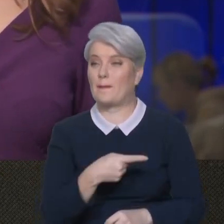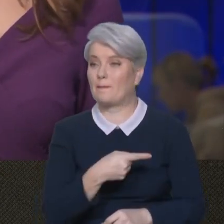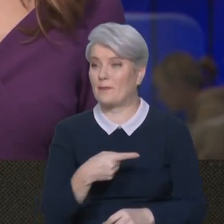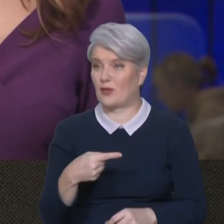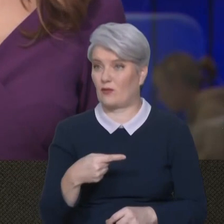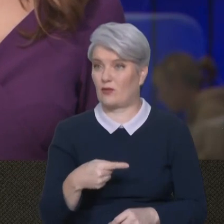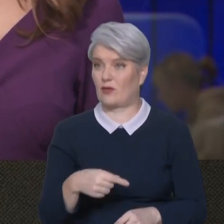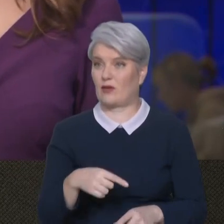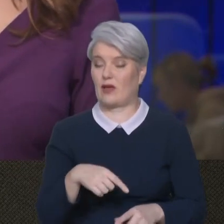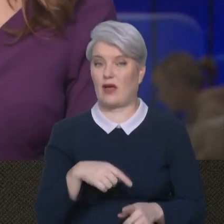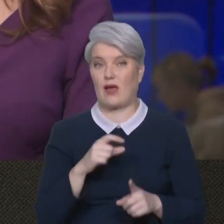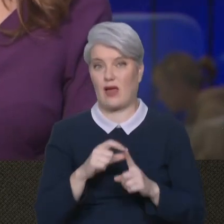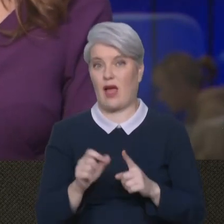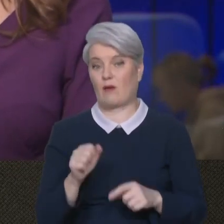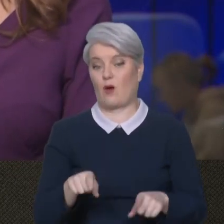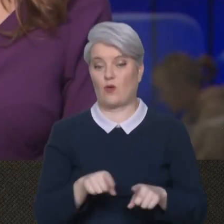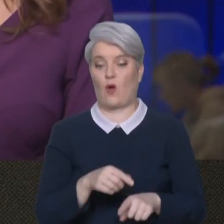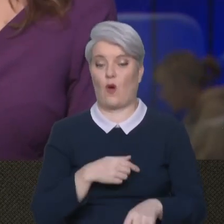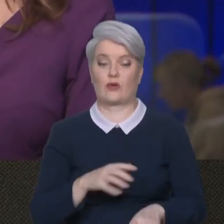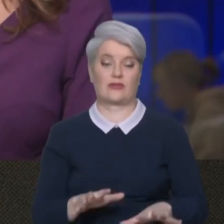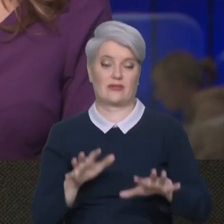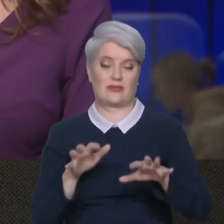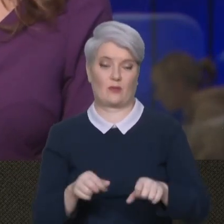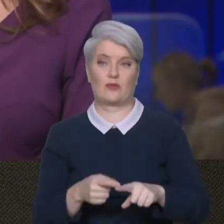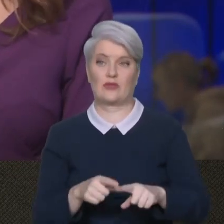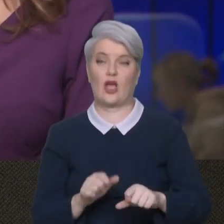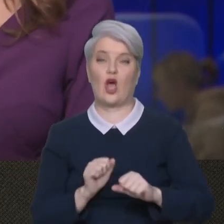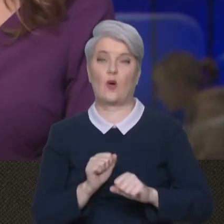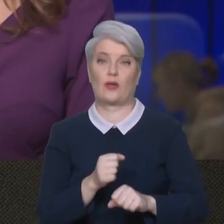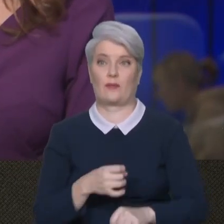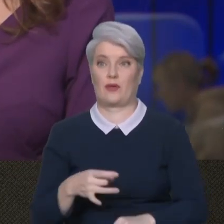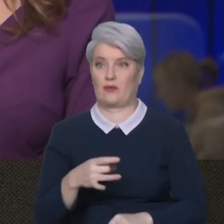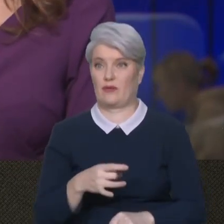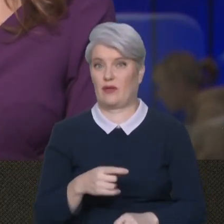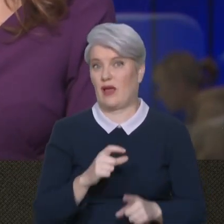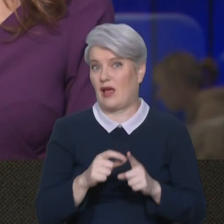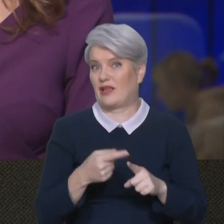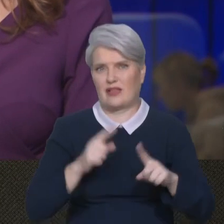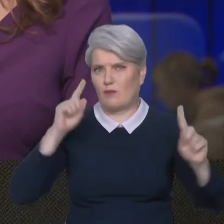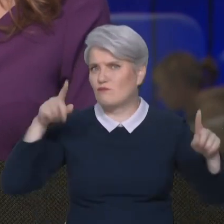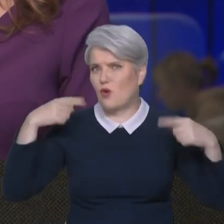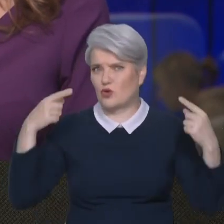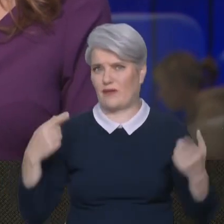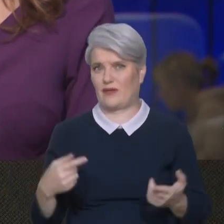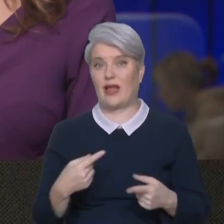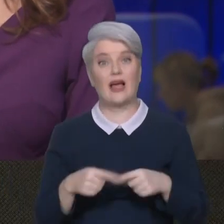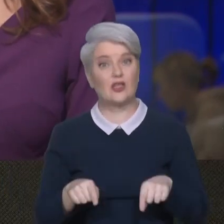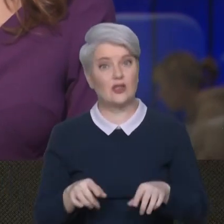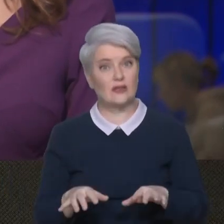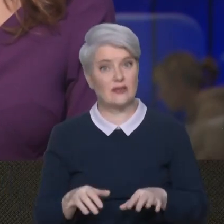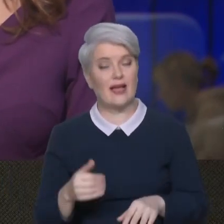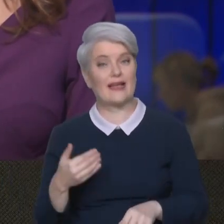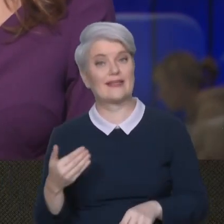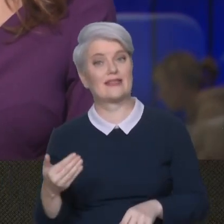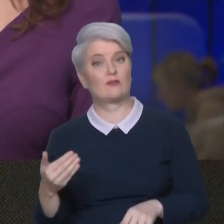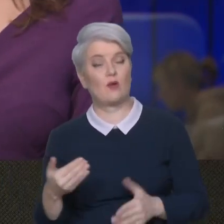теж просто хочуть мати цей укріпрайон, розуміючи його. Це реально якесь божевільне. Інша річ, що з боку від Авдіївки, там не